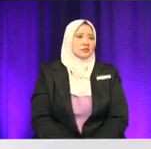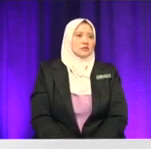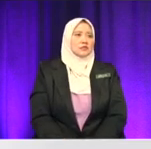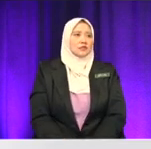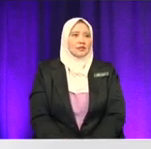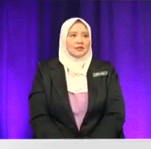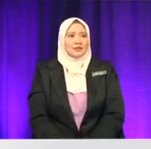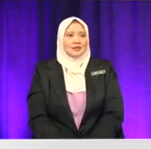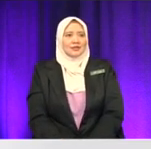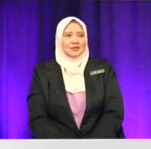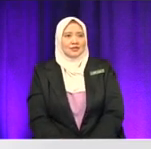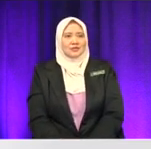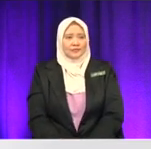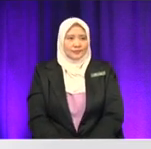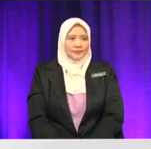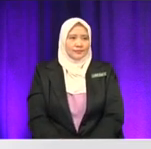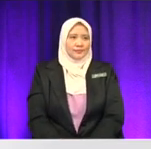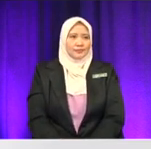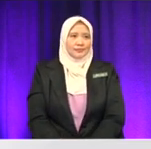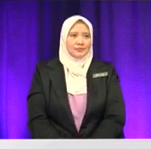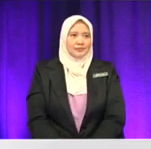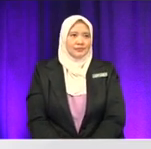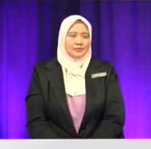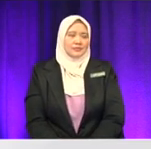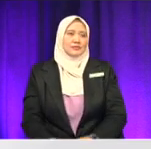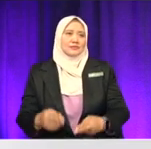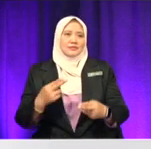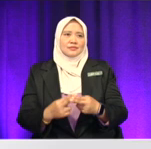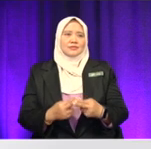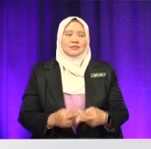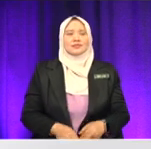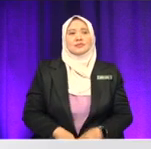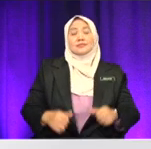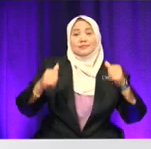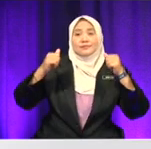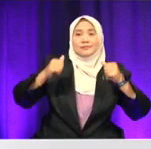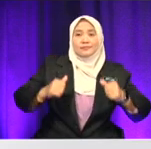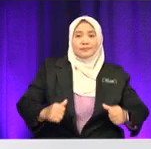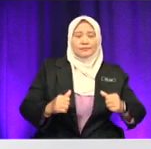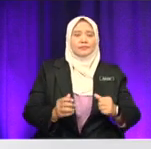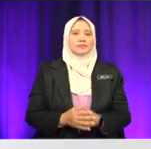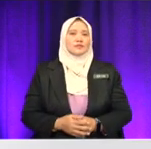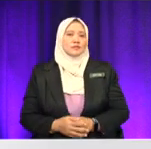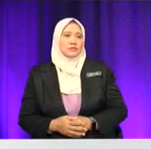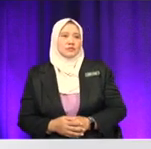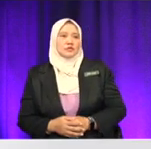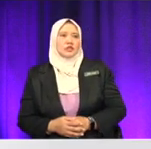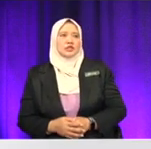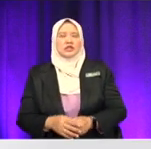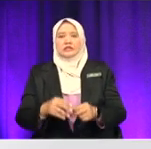Saya. Okey. Sila. Nama dia athlete food juga. Athlete food. Yes, kaki